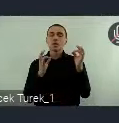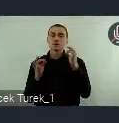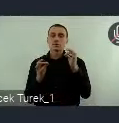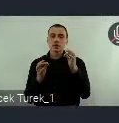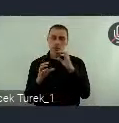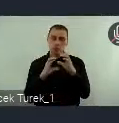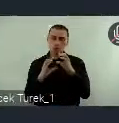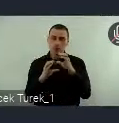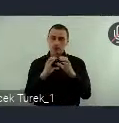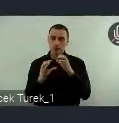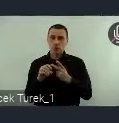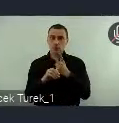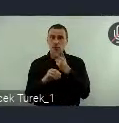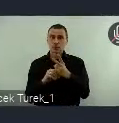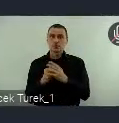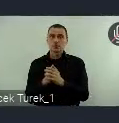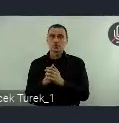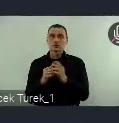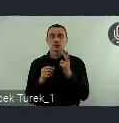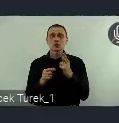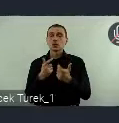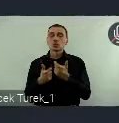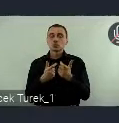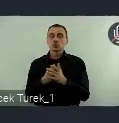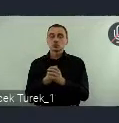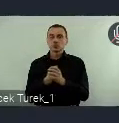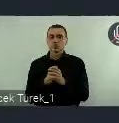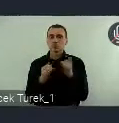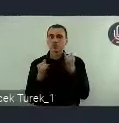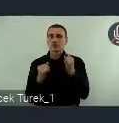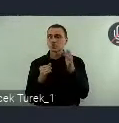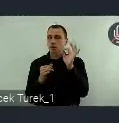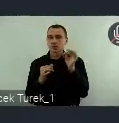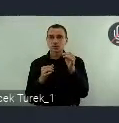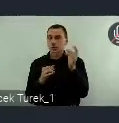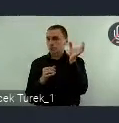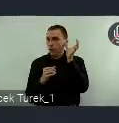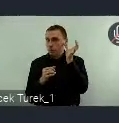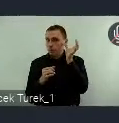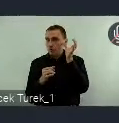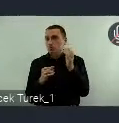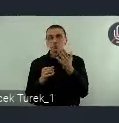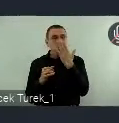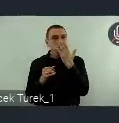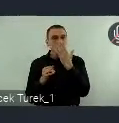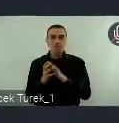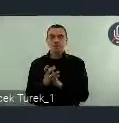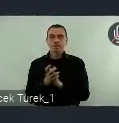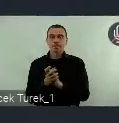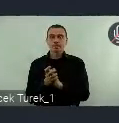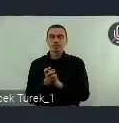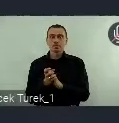że realizując działania należy zapewnić środki wspomagające słyszenie z takich najbardziej popularnych to są systemy